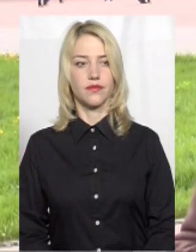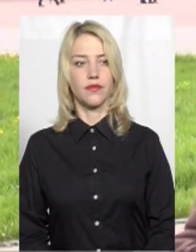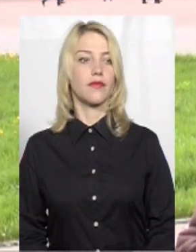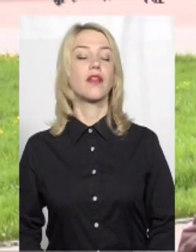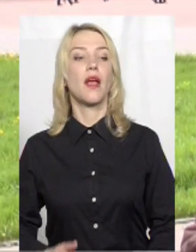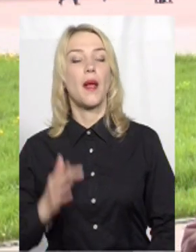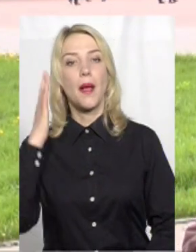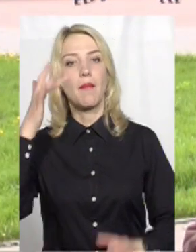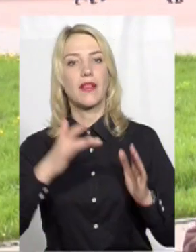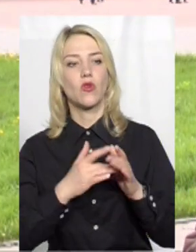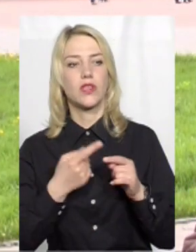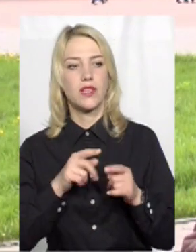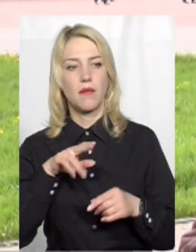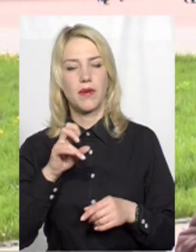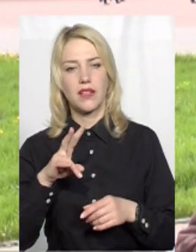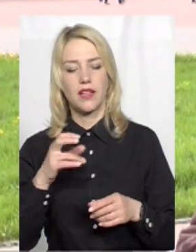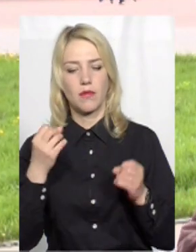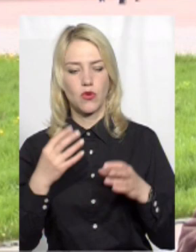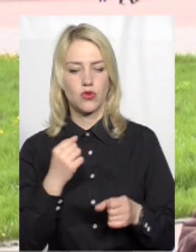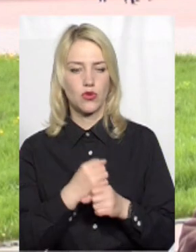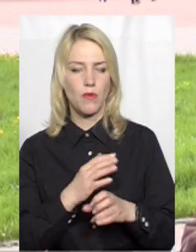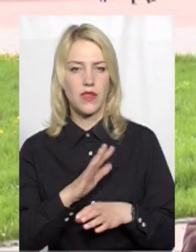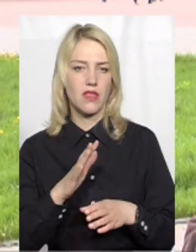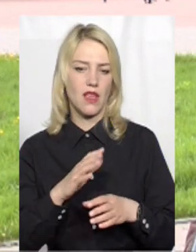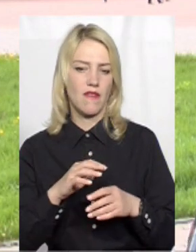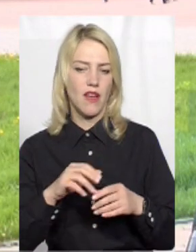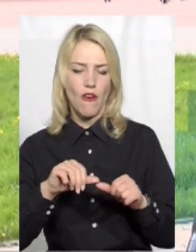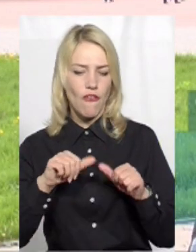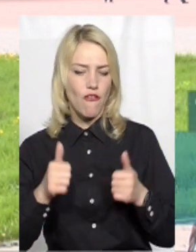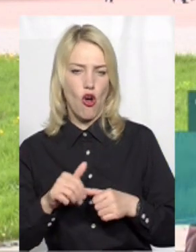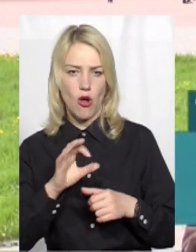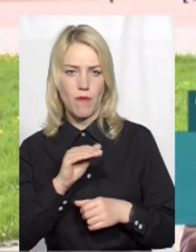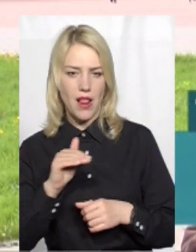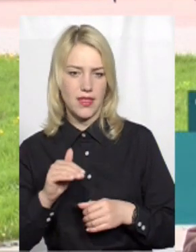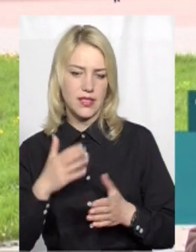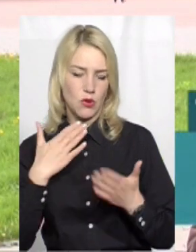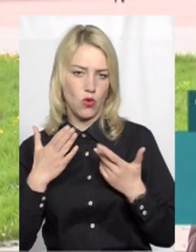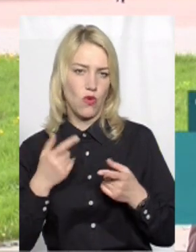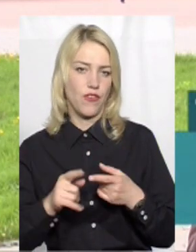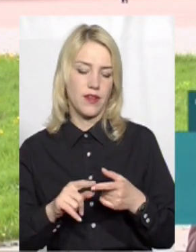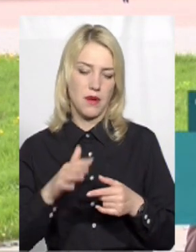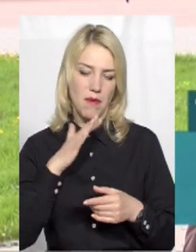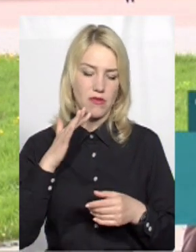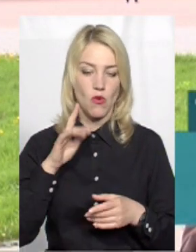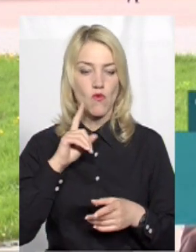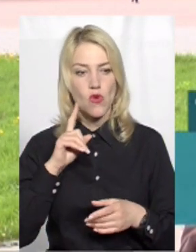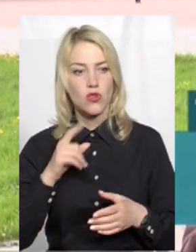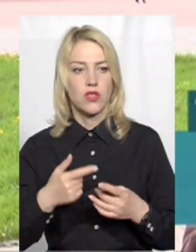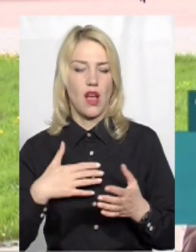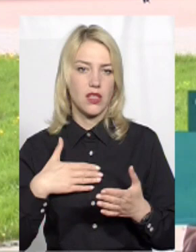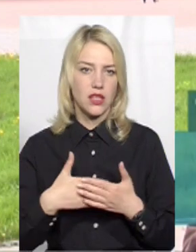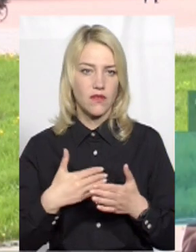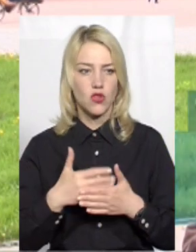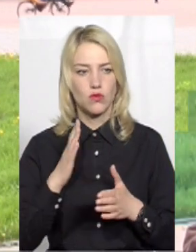Метою цього пікніка є зробити просто класне неформальне спілкування серед молоді, багато активностей. В принципі, ми